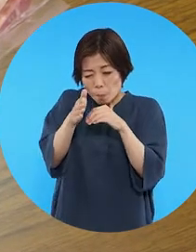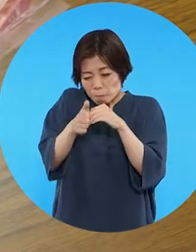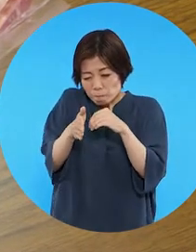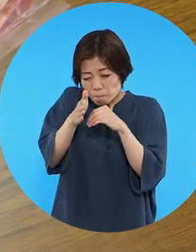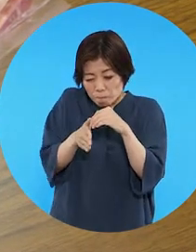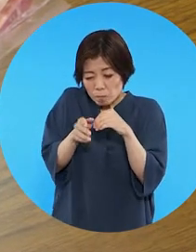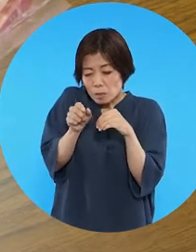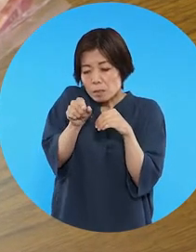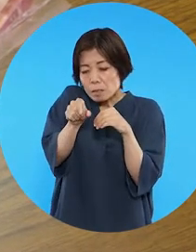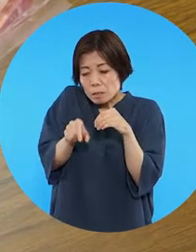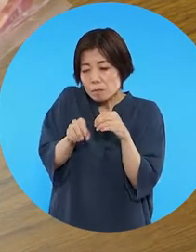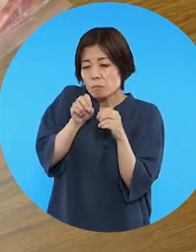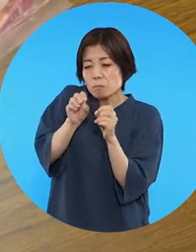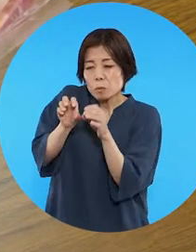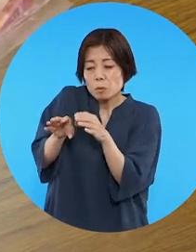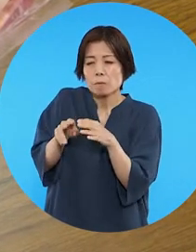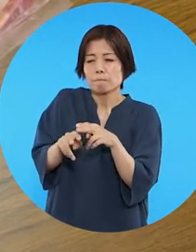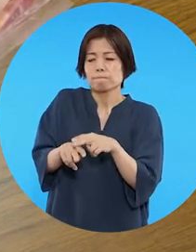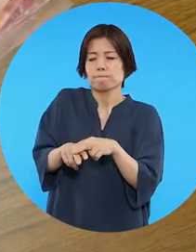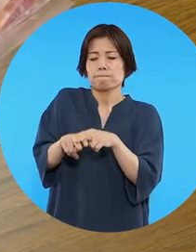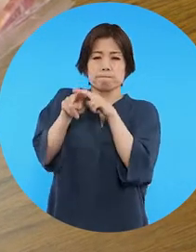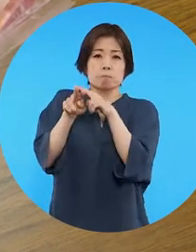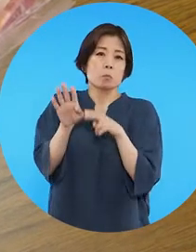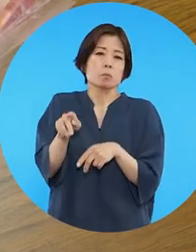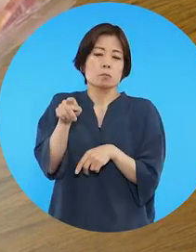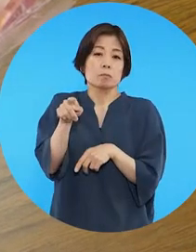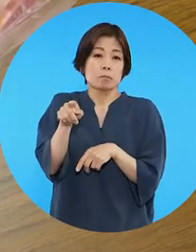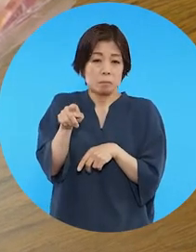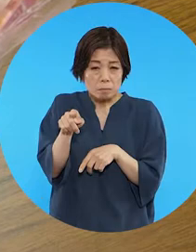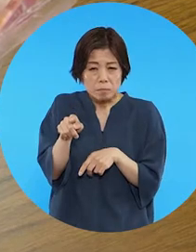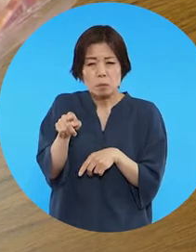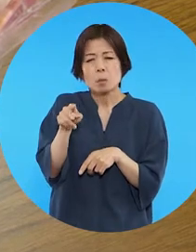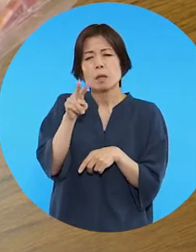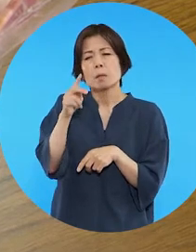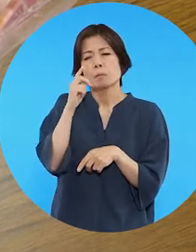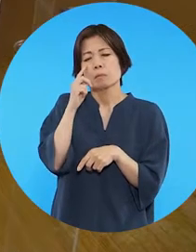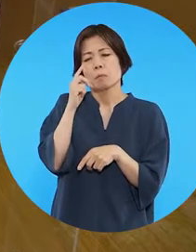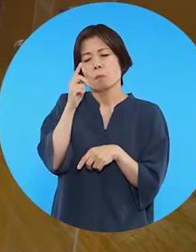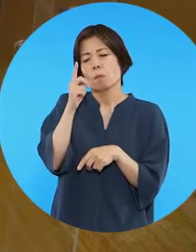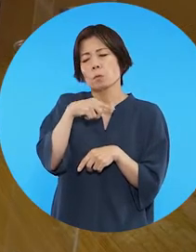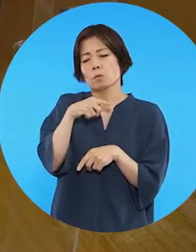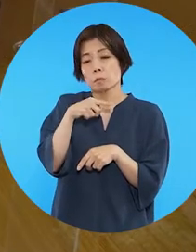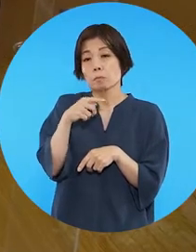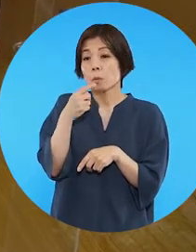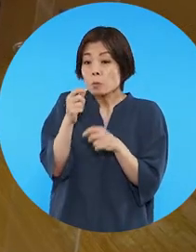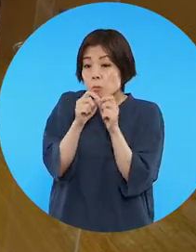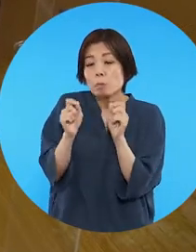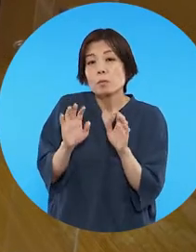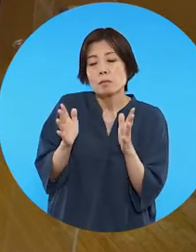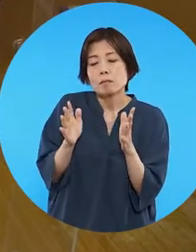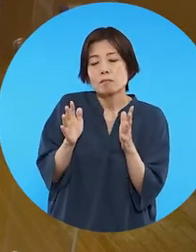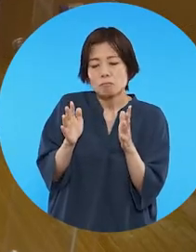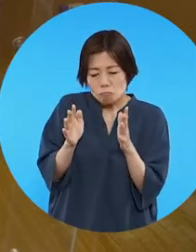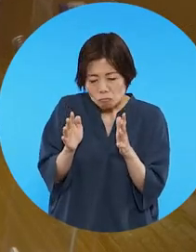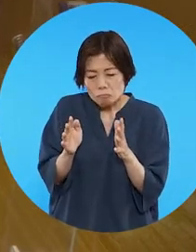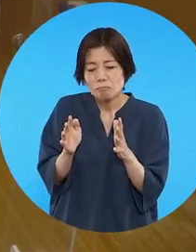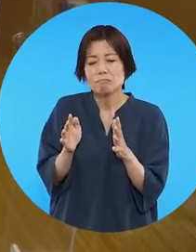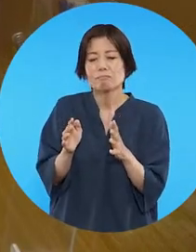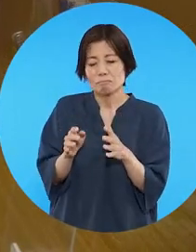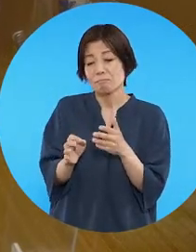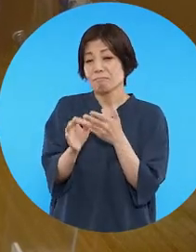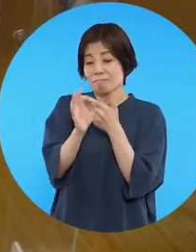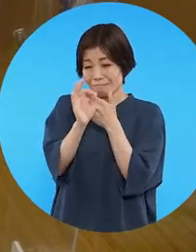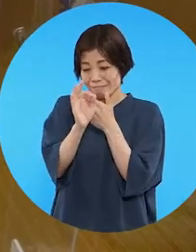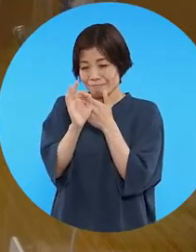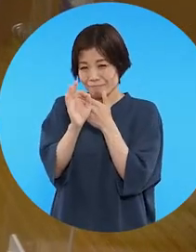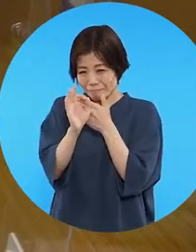やっぱり端材とか切り損じが出るわけですね、 はい、 それは見栄えが悪いということですね。味とかその辺は全然も関係ないんですけど、遜色ないん